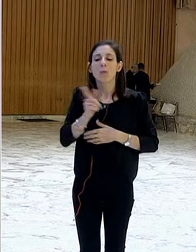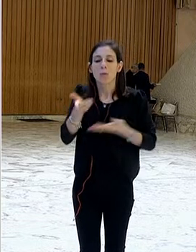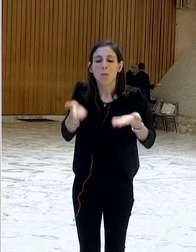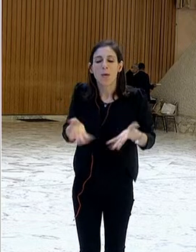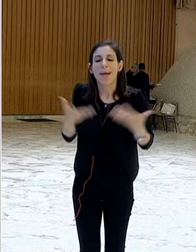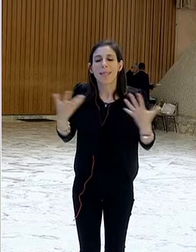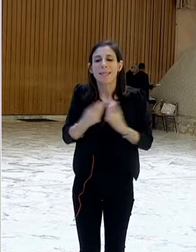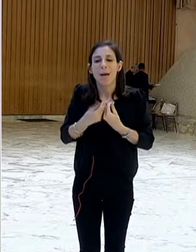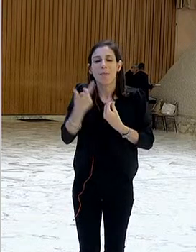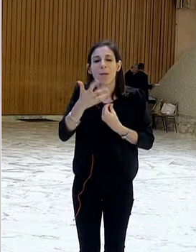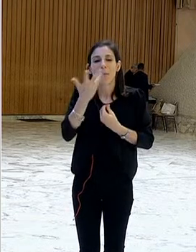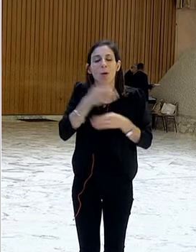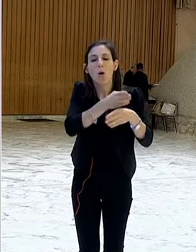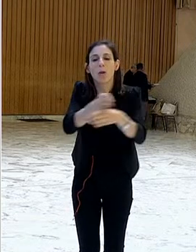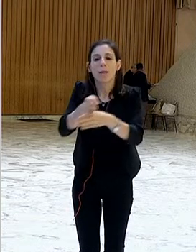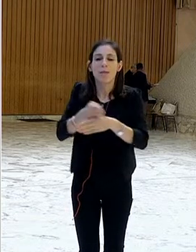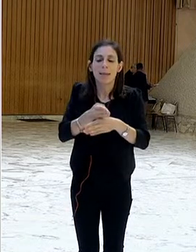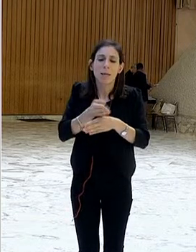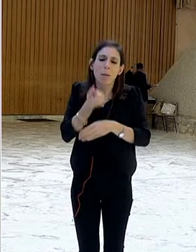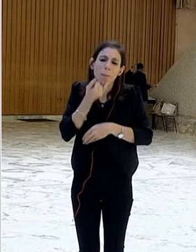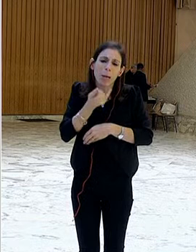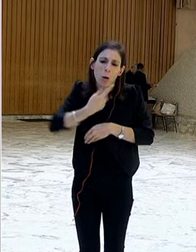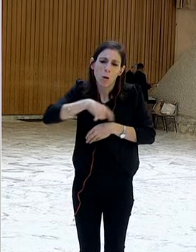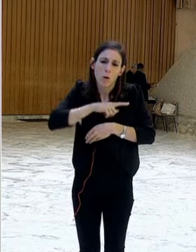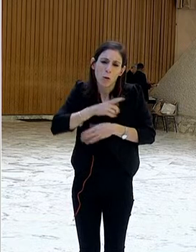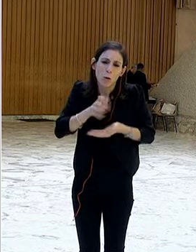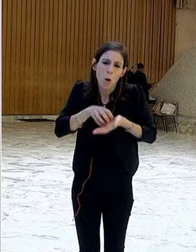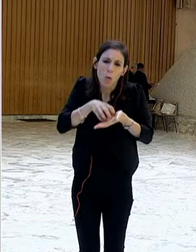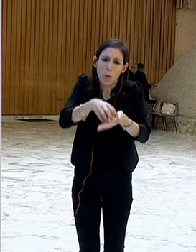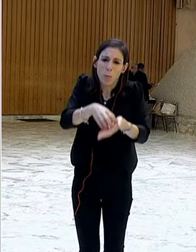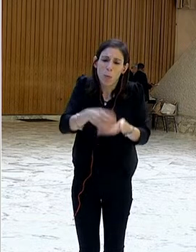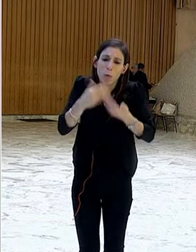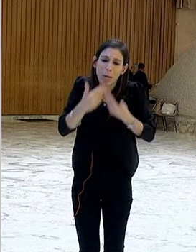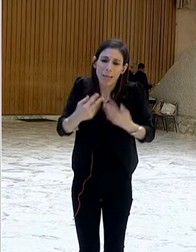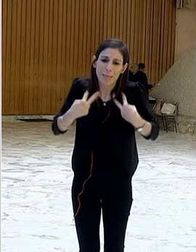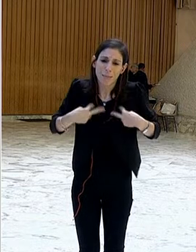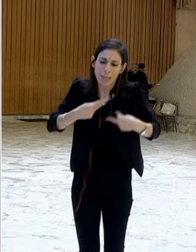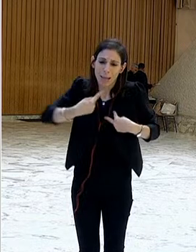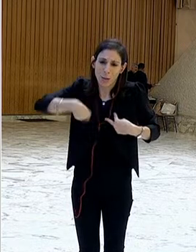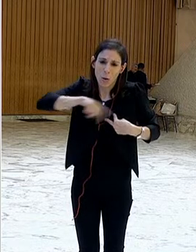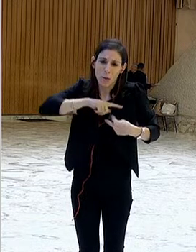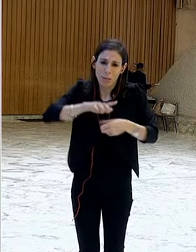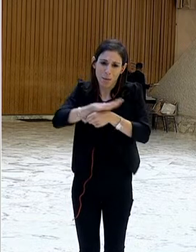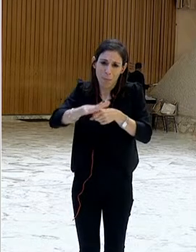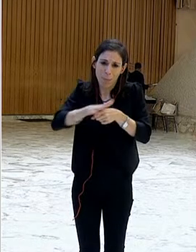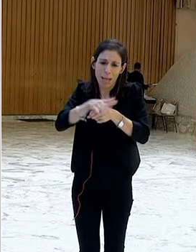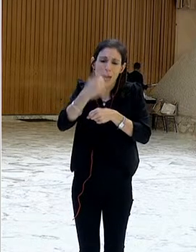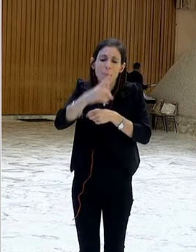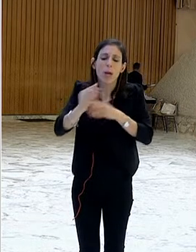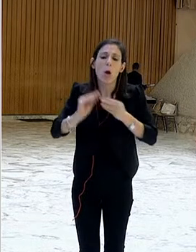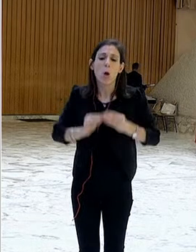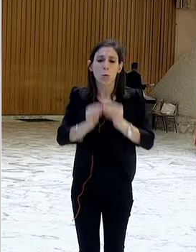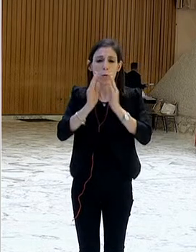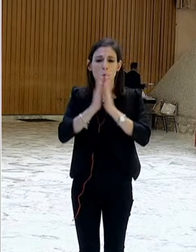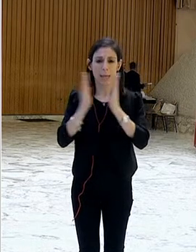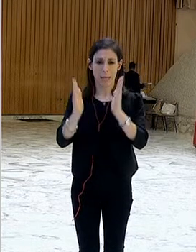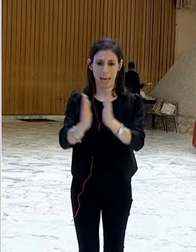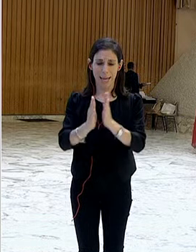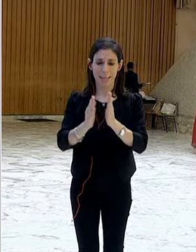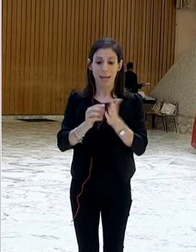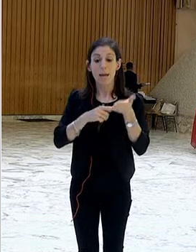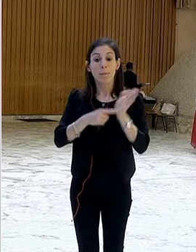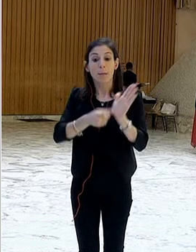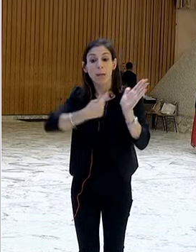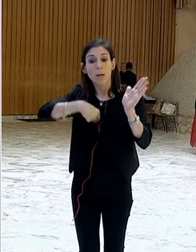notre vie comme famille à la construction de l'Église. Cette présentation est le résultat